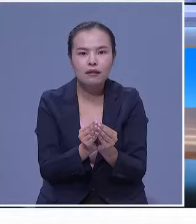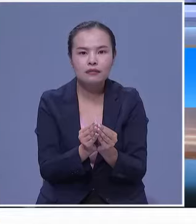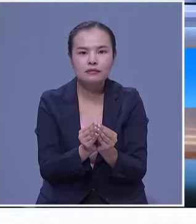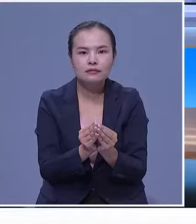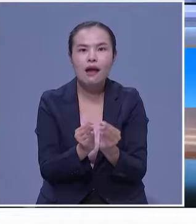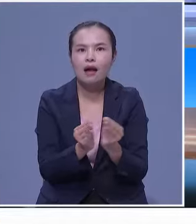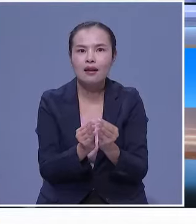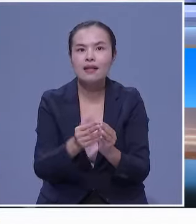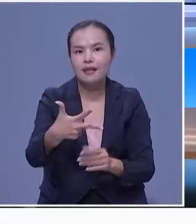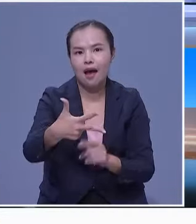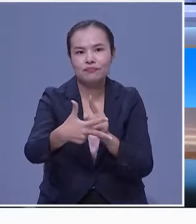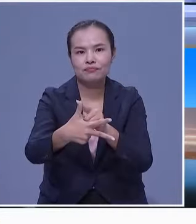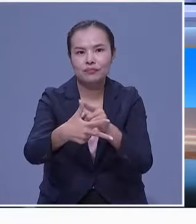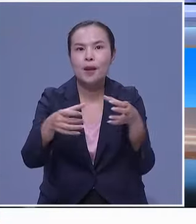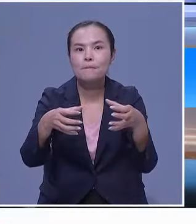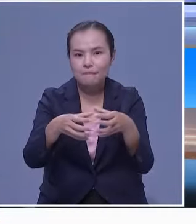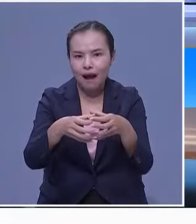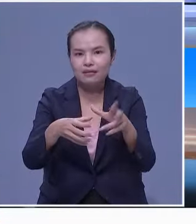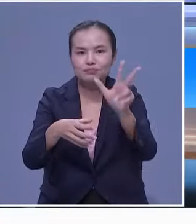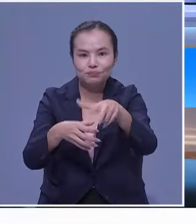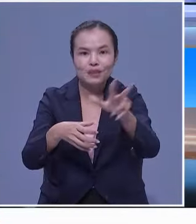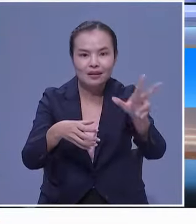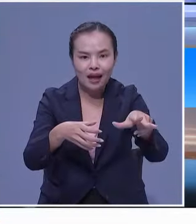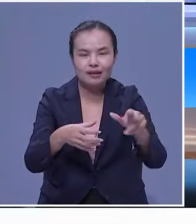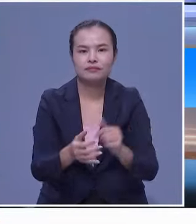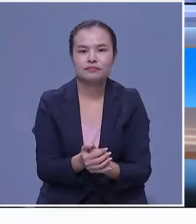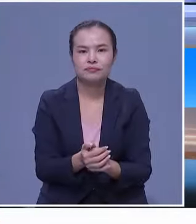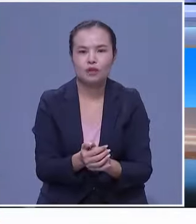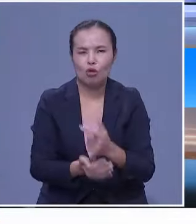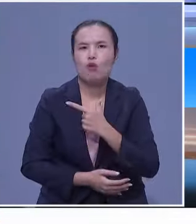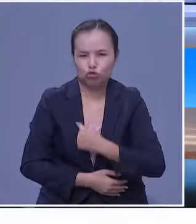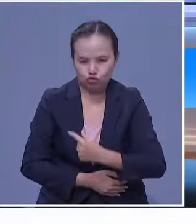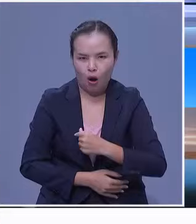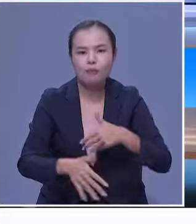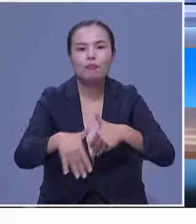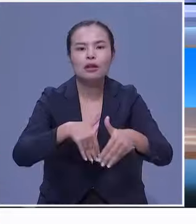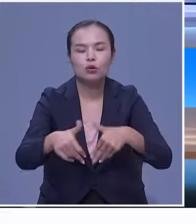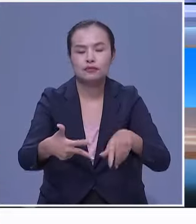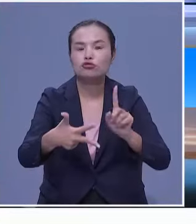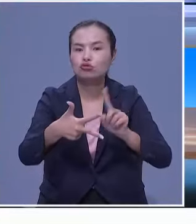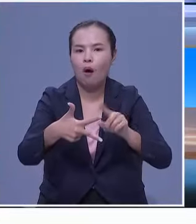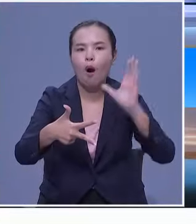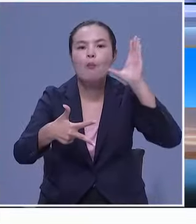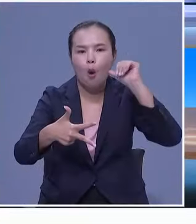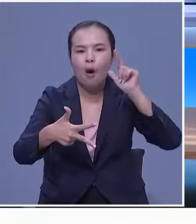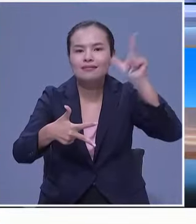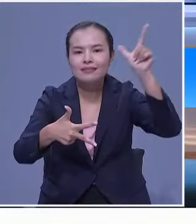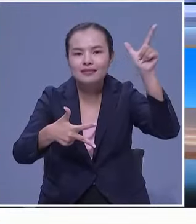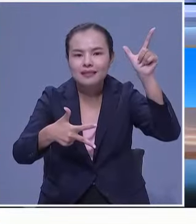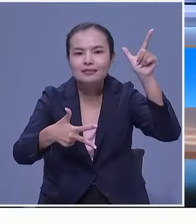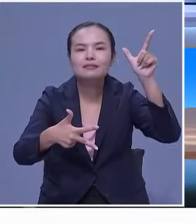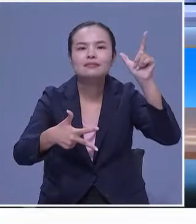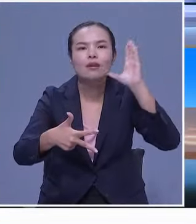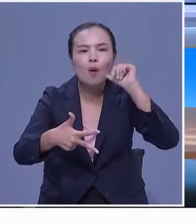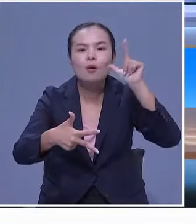3คะแนน1คือคะแนนพรร ค ฐานเสียงของพรรคเพื่อไทยเขามีคนชื่นชอบอยู่แล้ว 2 คือคะแนนพ่อคะแนนจากคุ